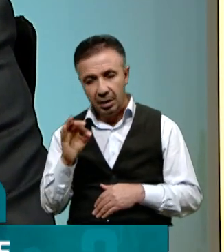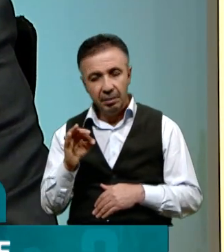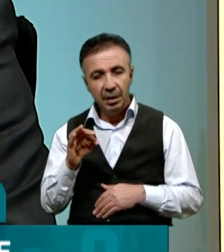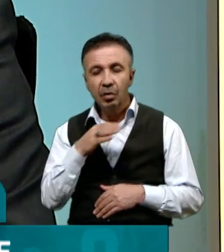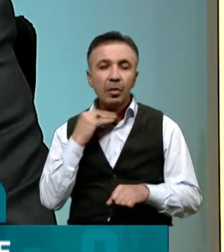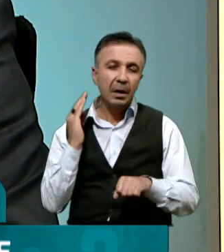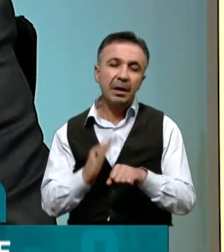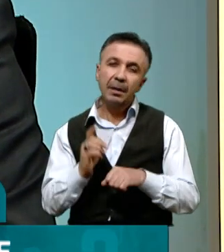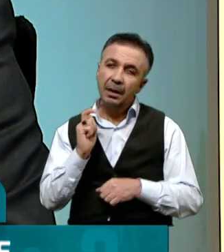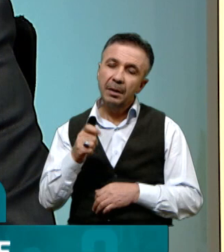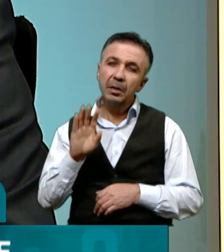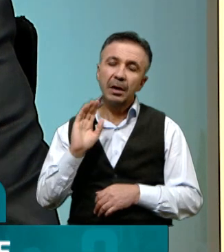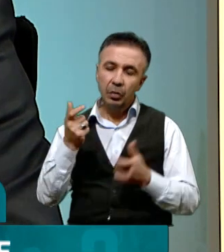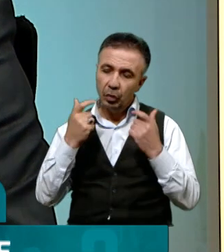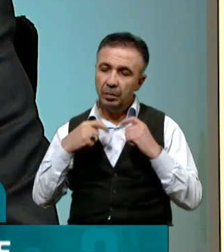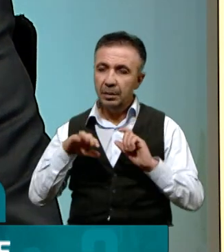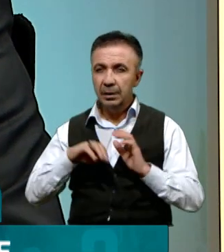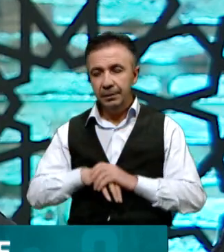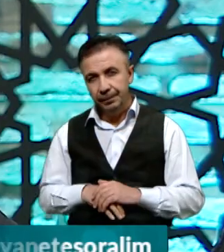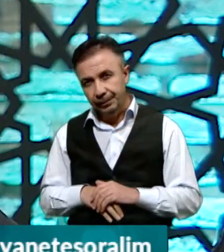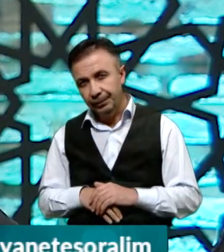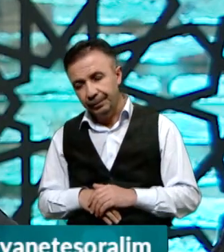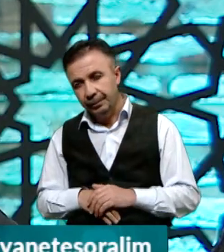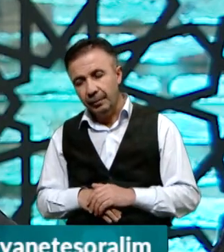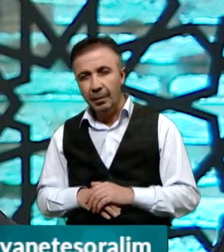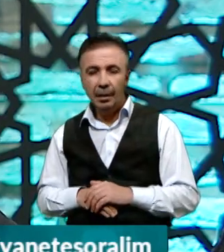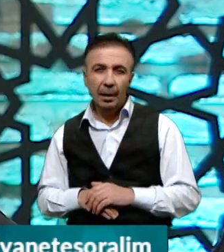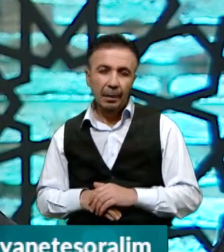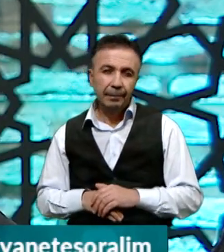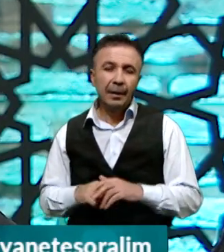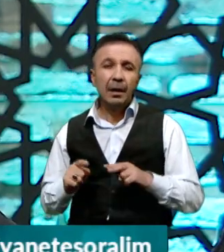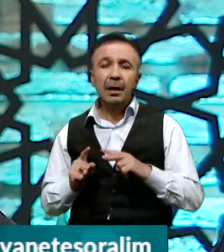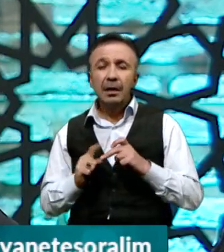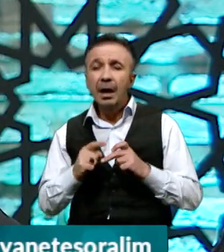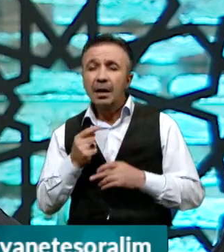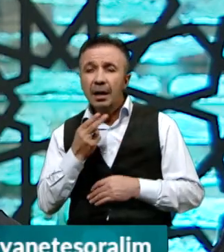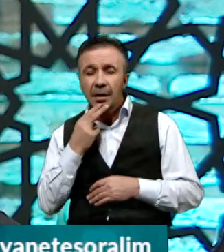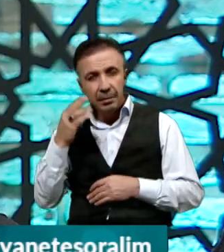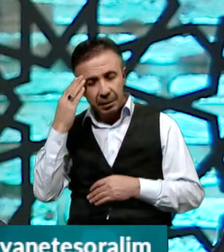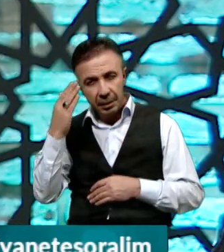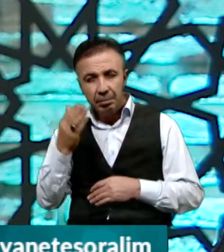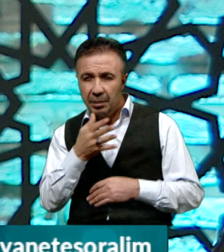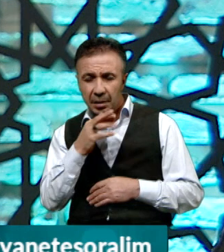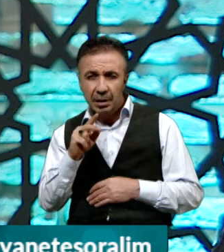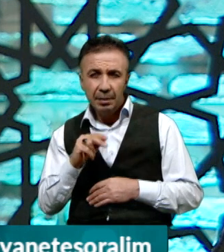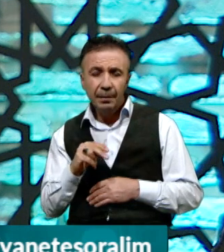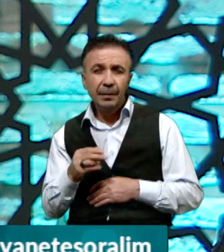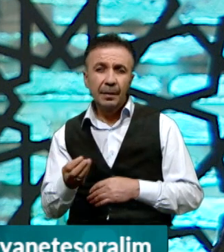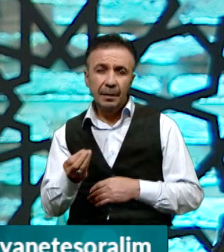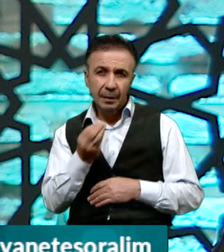değil. Peki hocam. Allah kabul etsin. Amin. Rana Hanım selamlarını iletmişler. Malumunuz